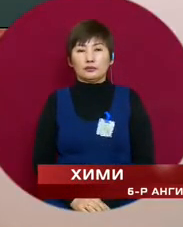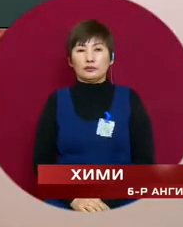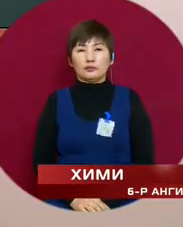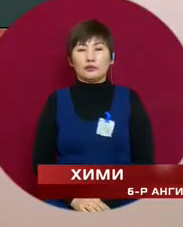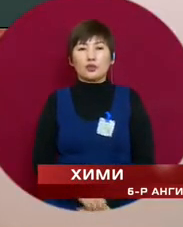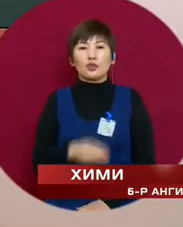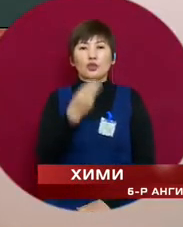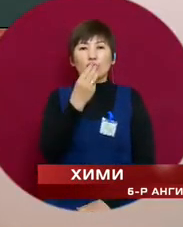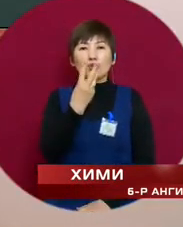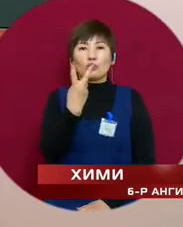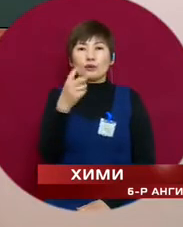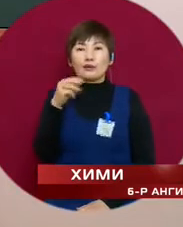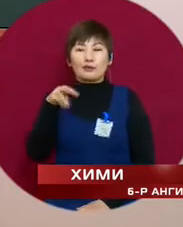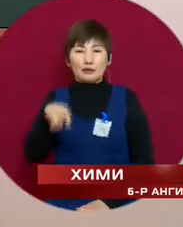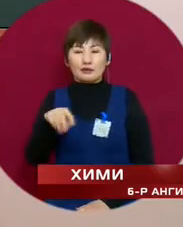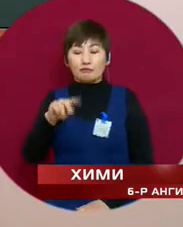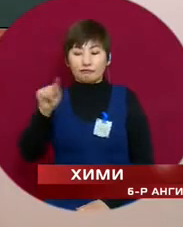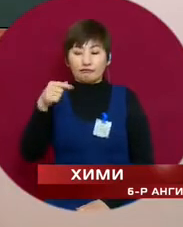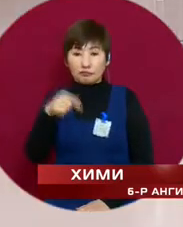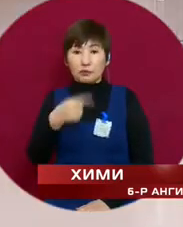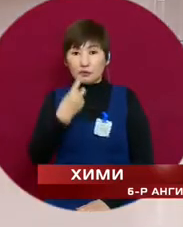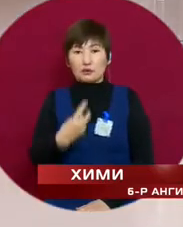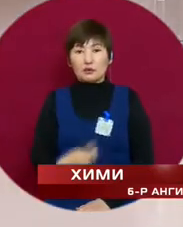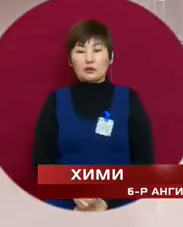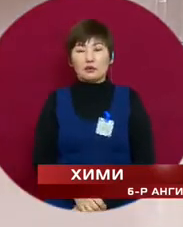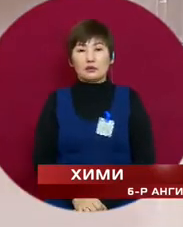За шүлтийнхаа усмалт универсал илрүүлэгчээ дүрж үзье.